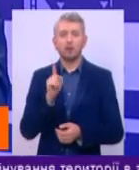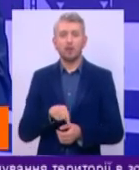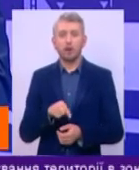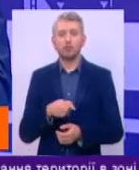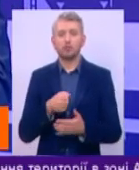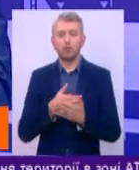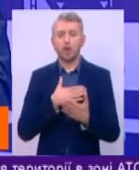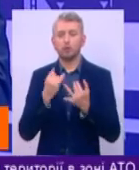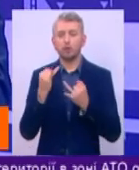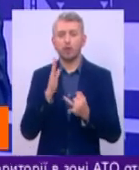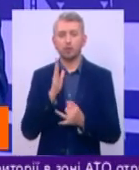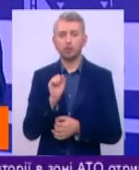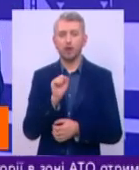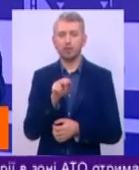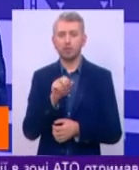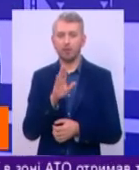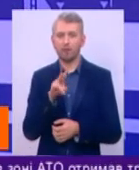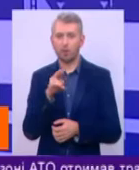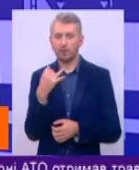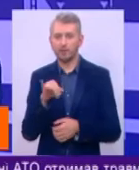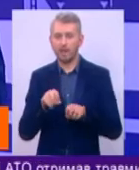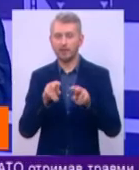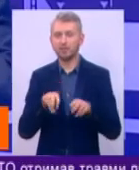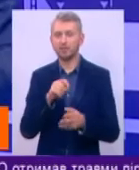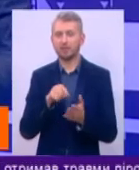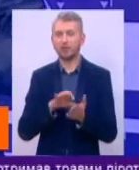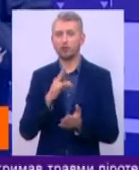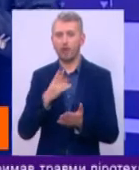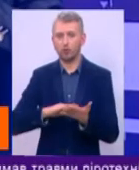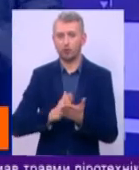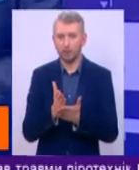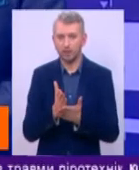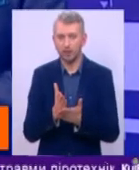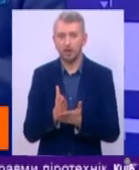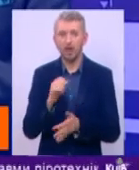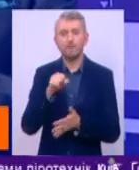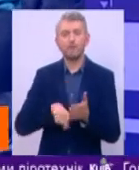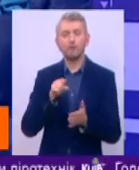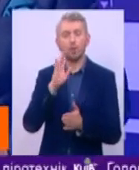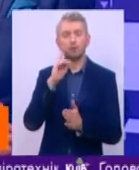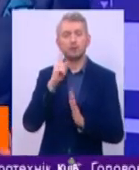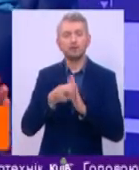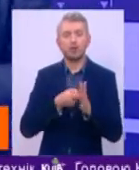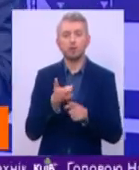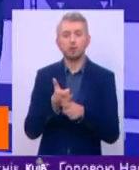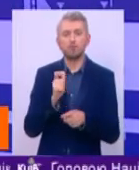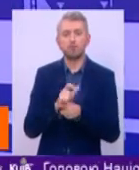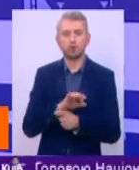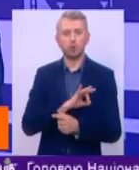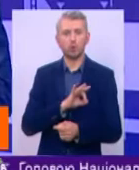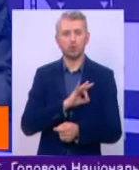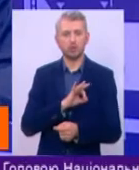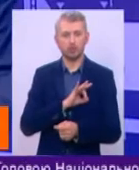нашого спілкування і Андрій Павловський, експерт з питань соціальної політики. Власне, від нього дізнаємося більше таку